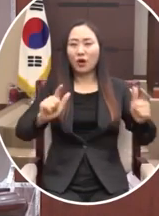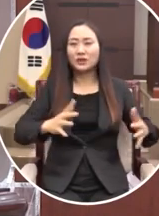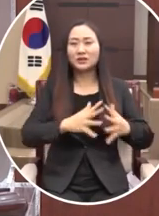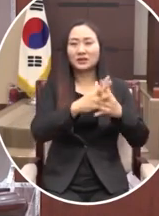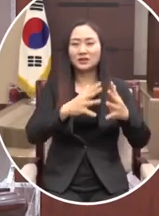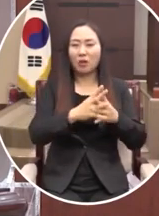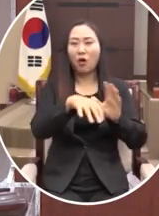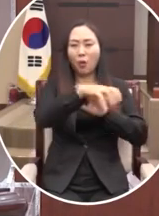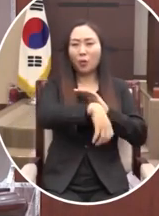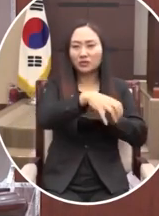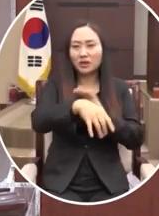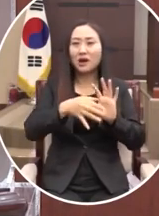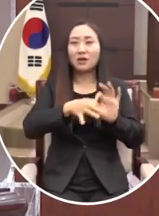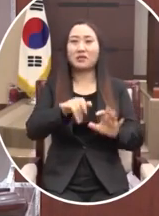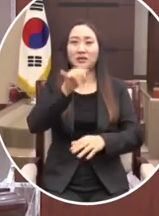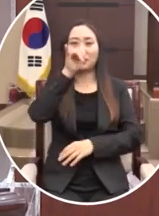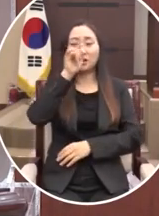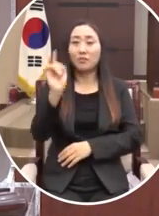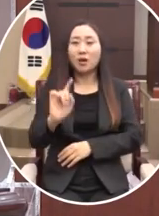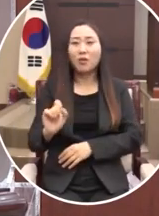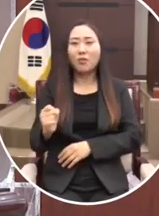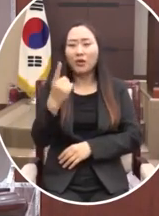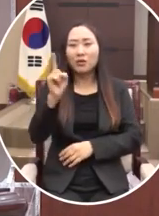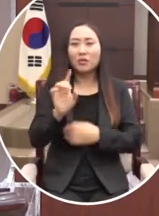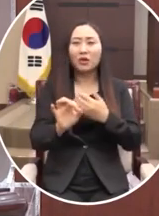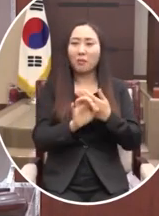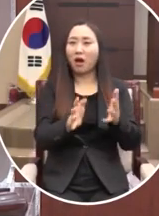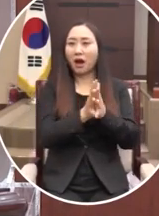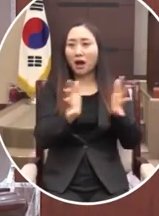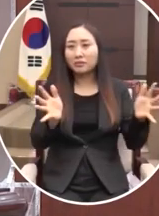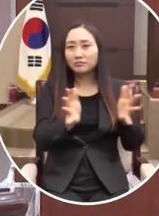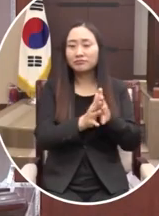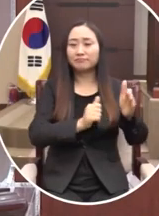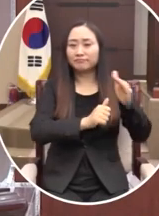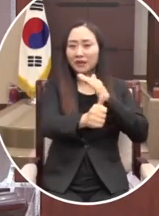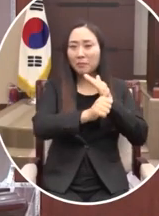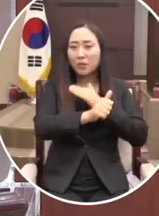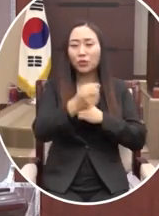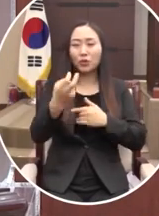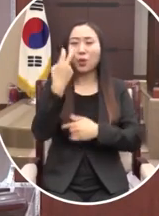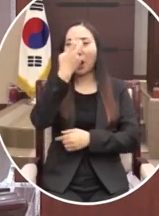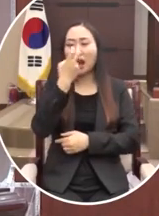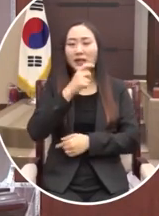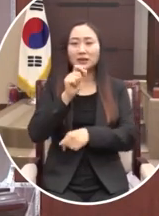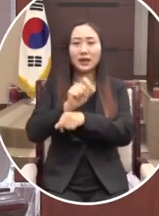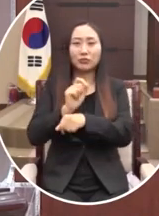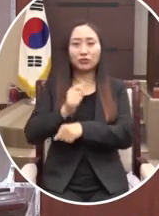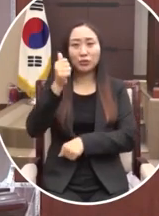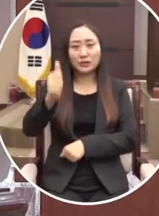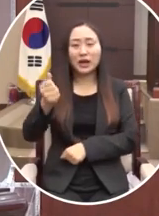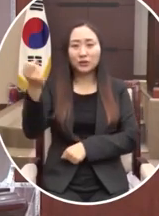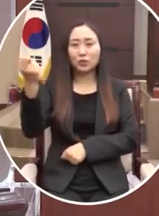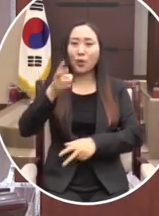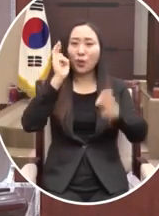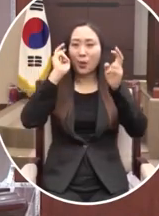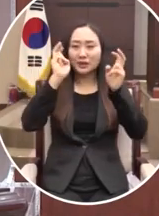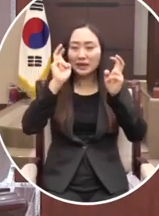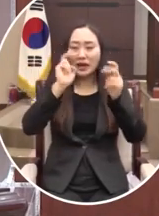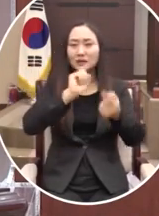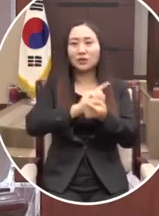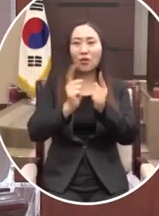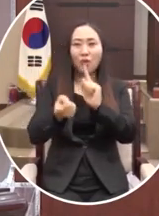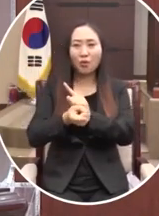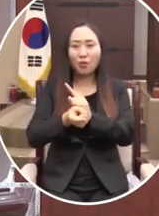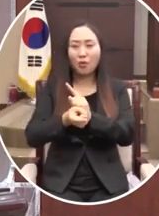공사와 관련된 갈등입니다. 원인은 입주자 대표회의 회장이나 관리사무소장 그리고 업체와의